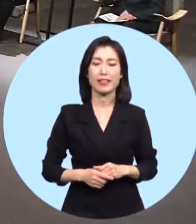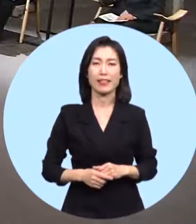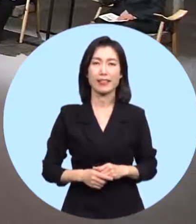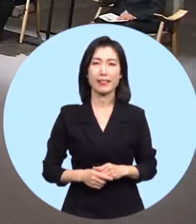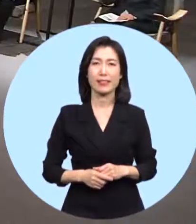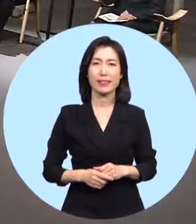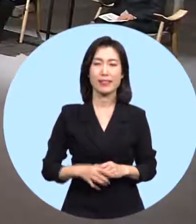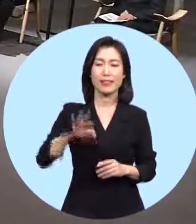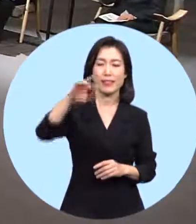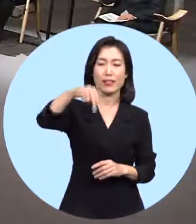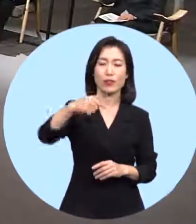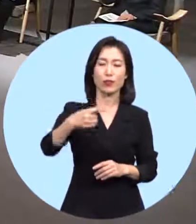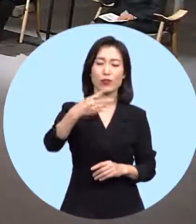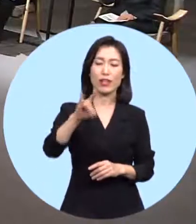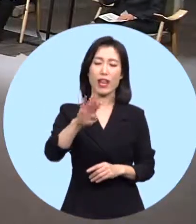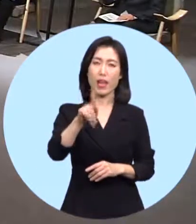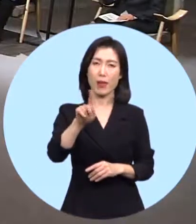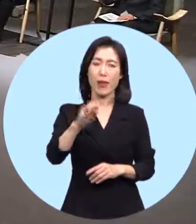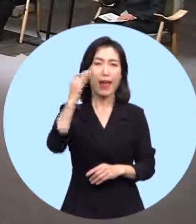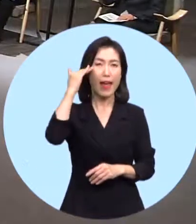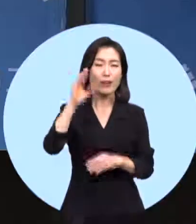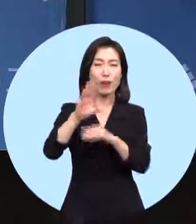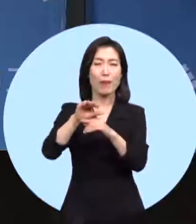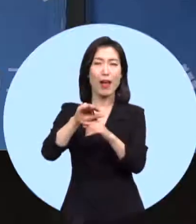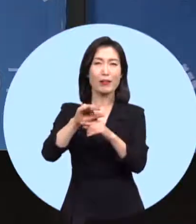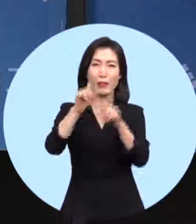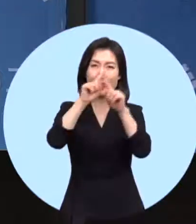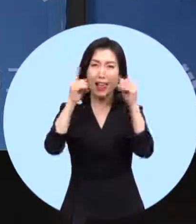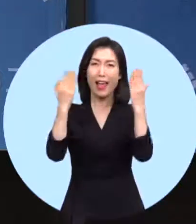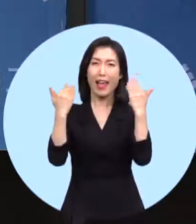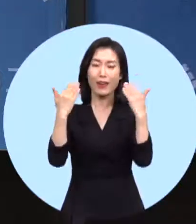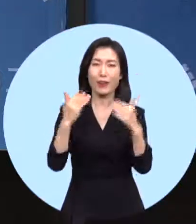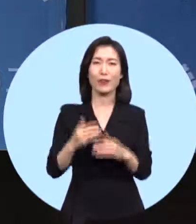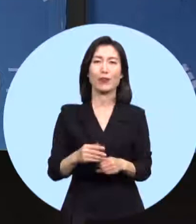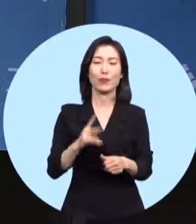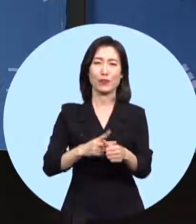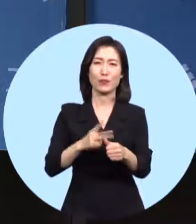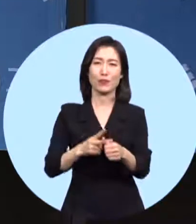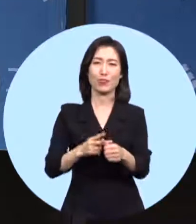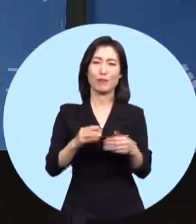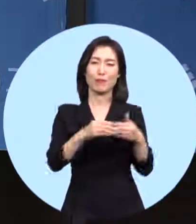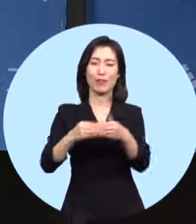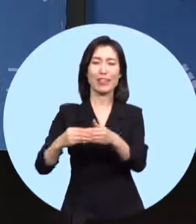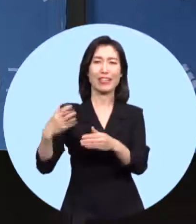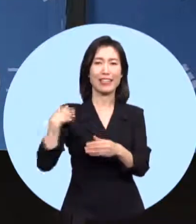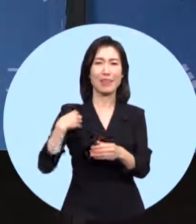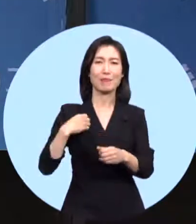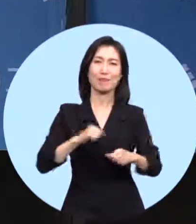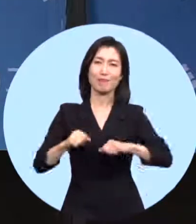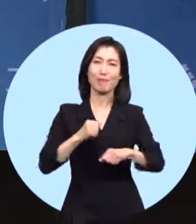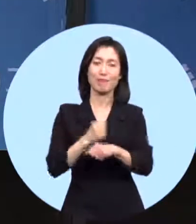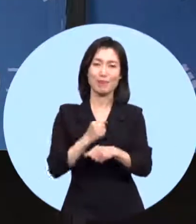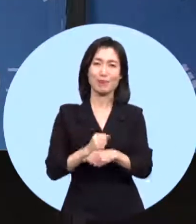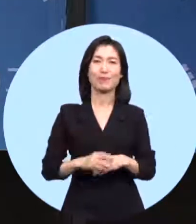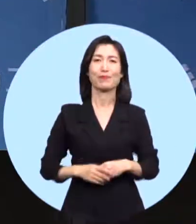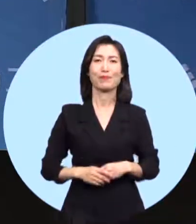먼저 윤태범 한국방송통신대학교 교수님께서 좌장으로 수고해 주시겠습니다. 네,